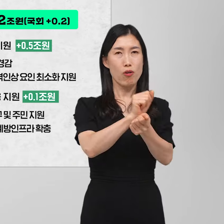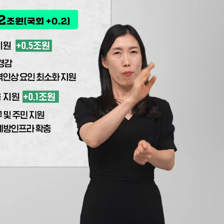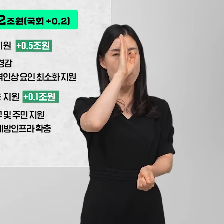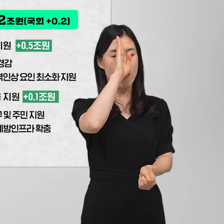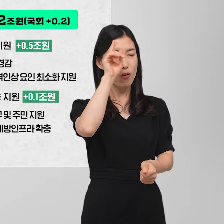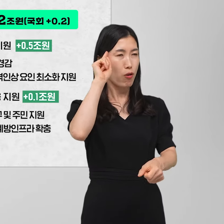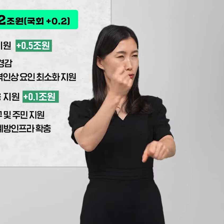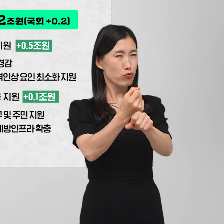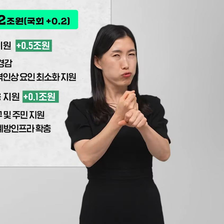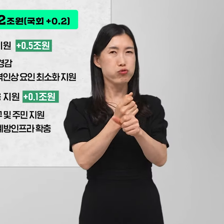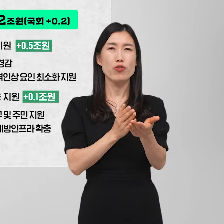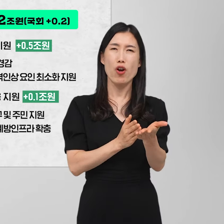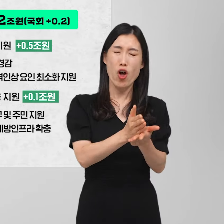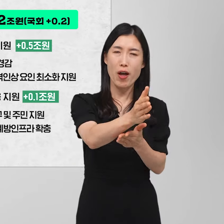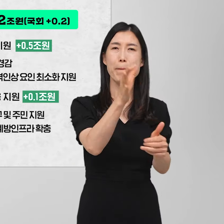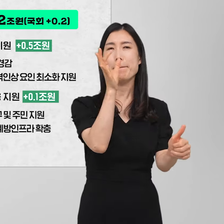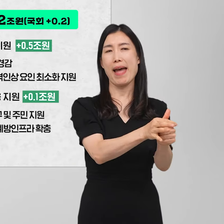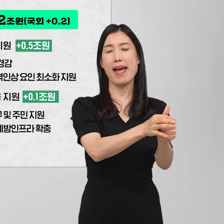예산이에요.